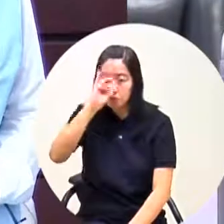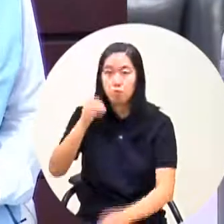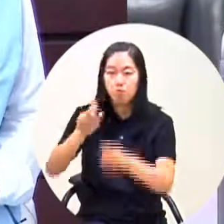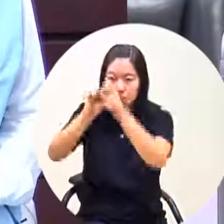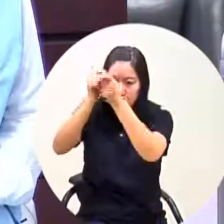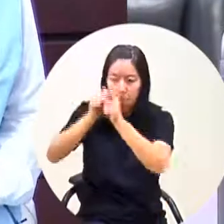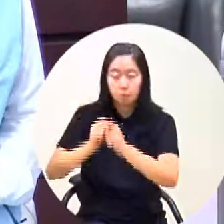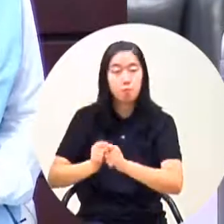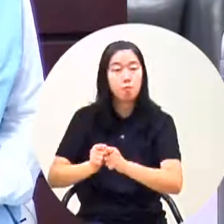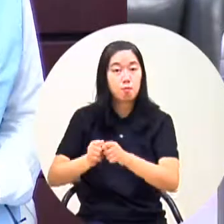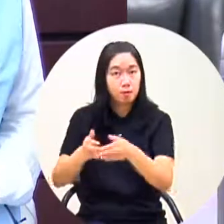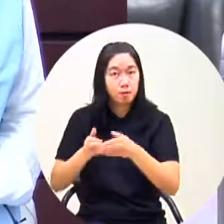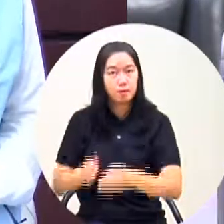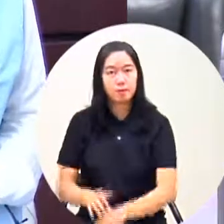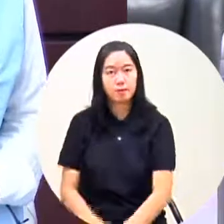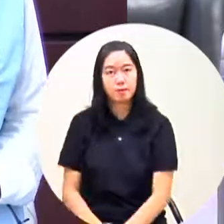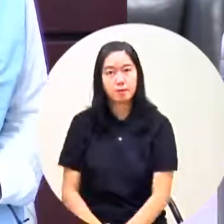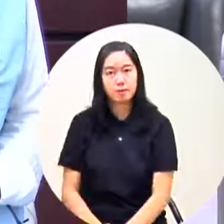好。 哦，啊，是不是讲